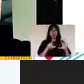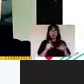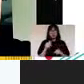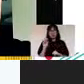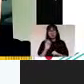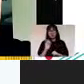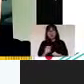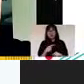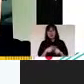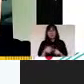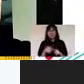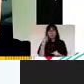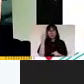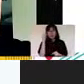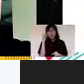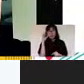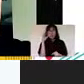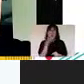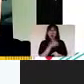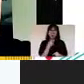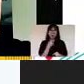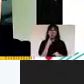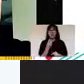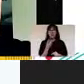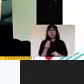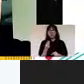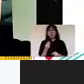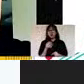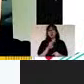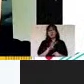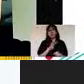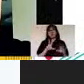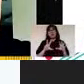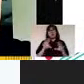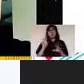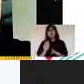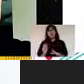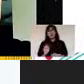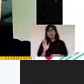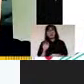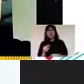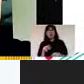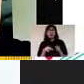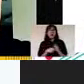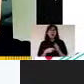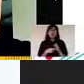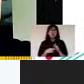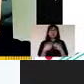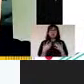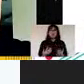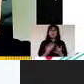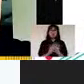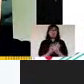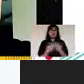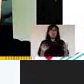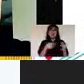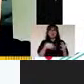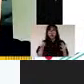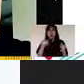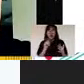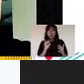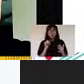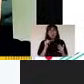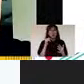sekitar 40%. Artinya apa? Artinya masih ada banyak masyarakat kita yang tidak punya cukup literasi,